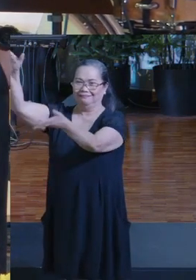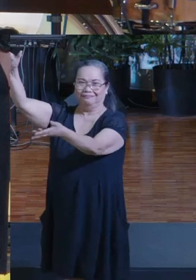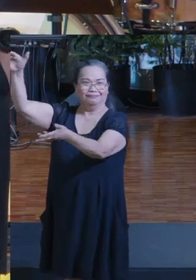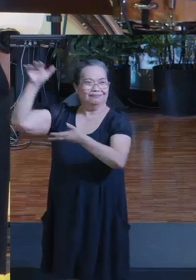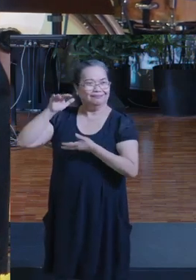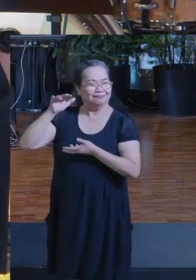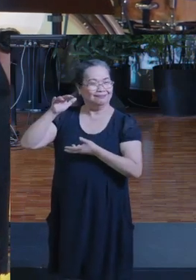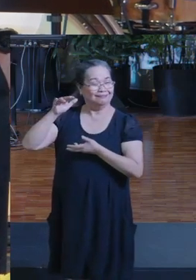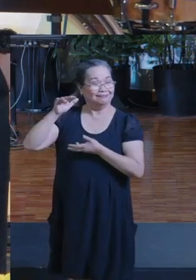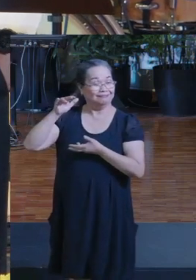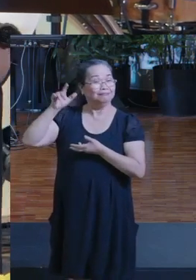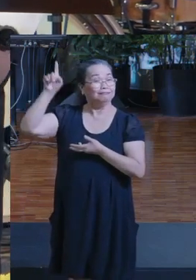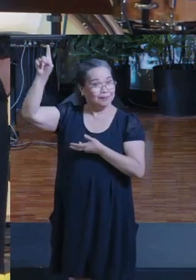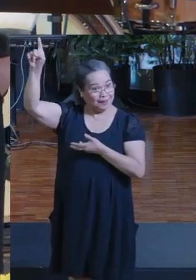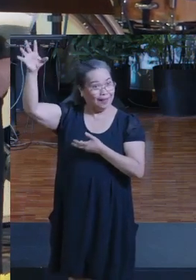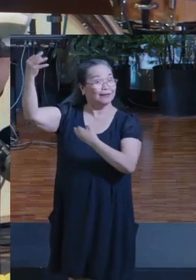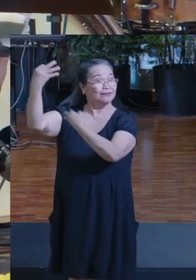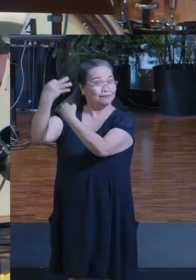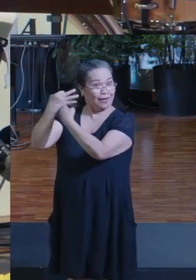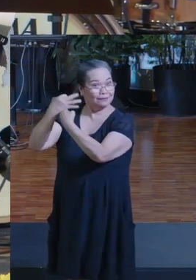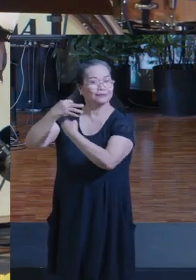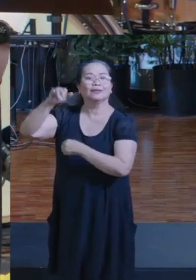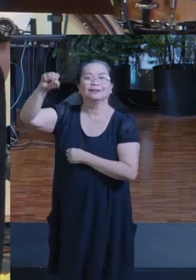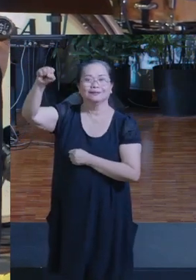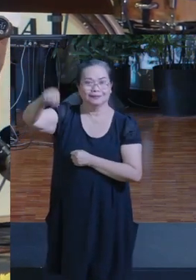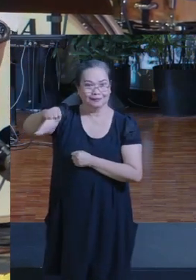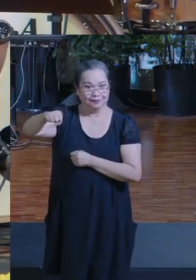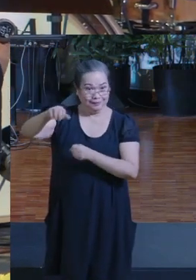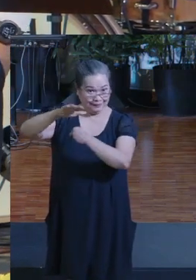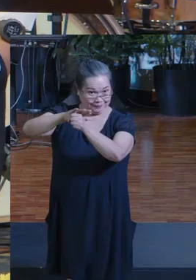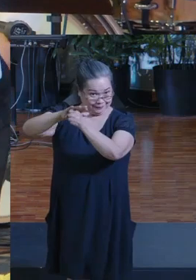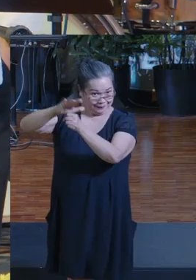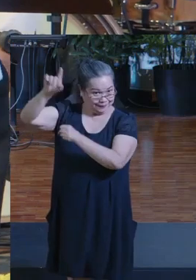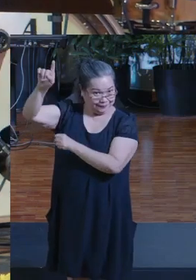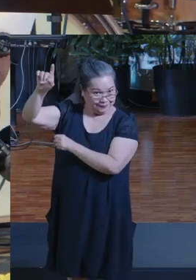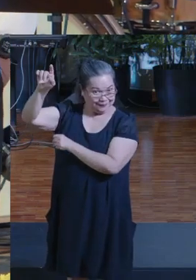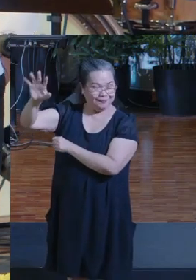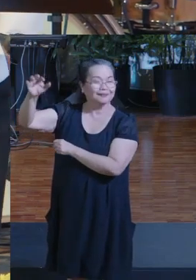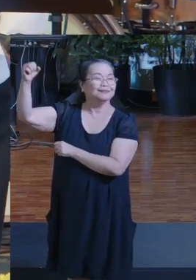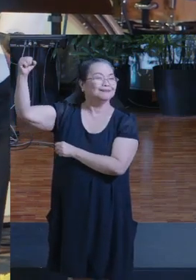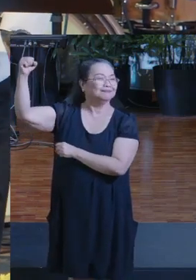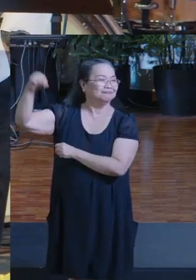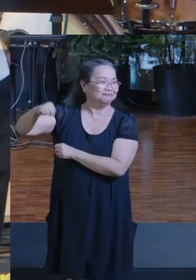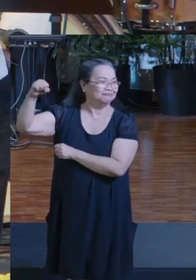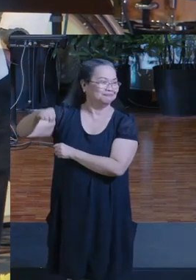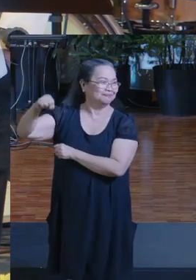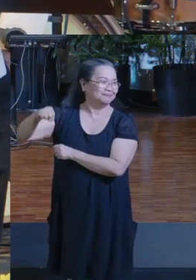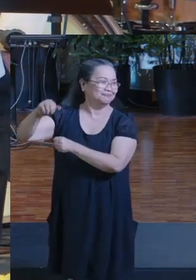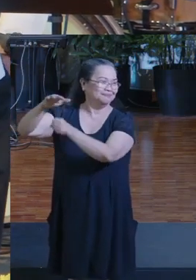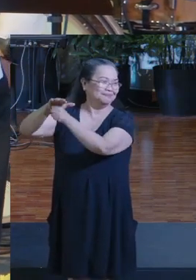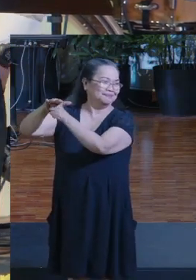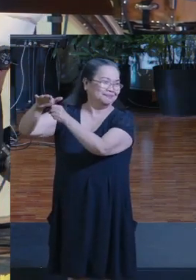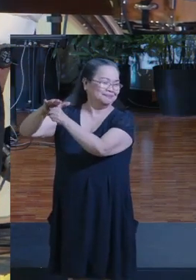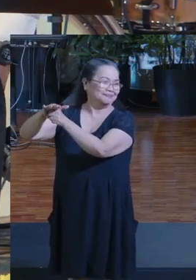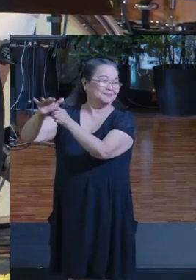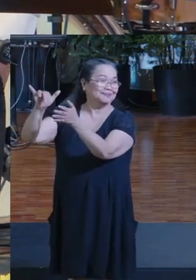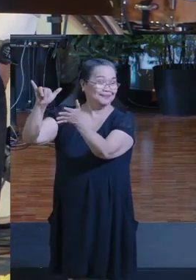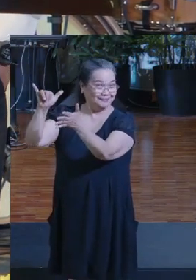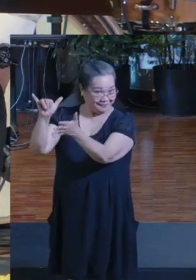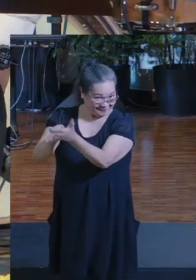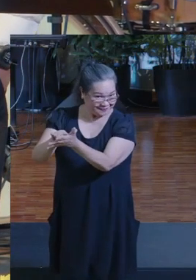Matapat ba ang ating Diyos? Matapat siya. Sapat ba ang ating Diyos? Sapat siya. So